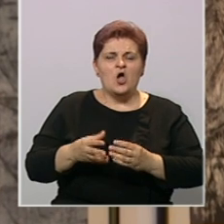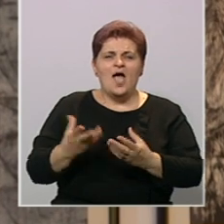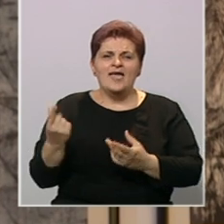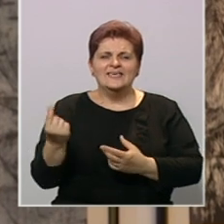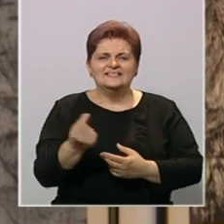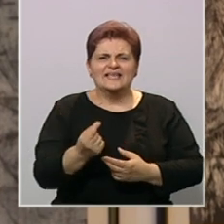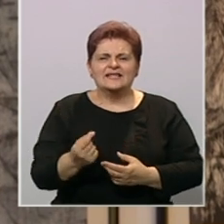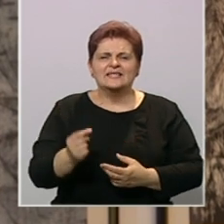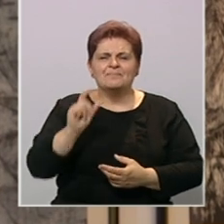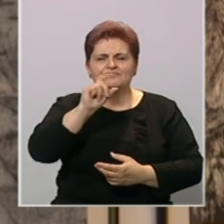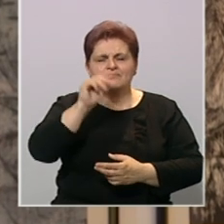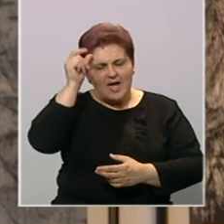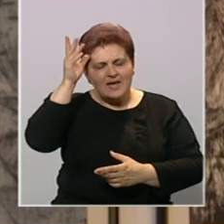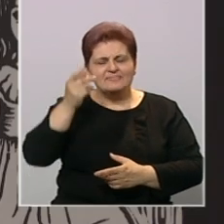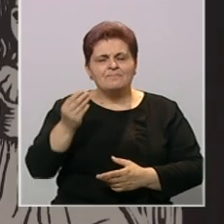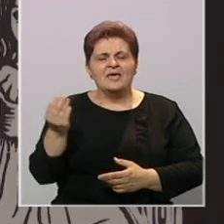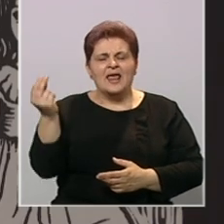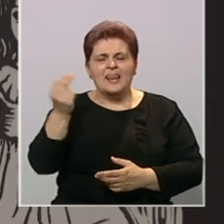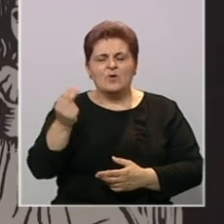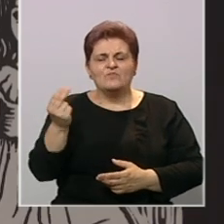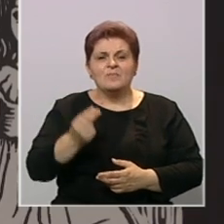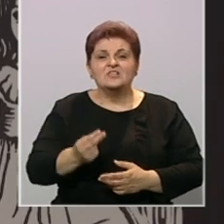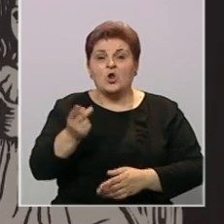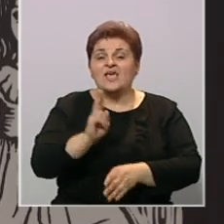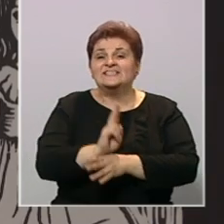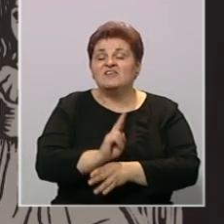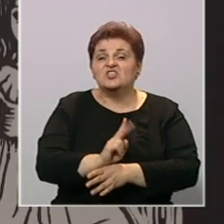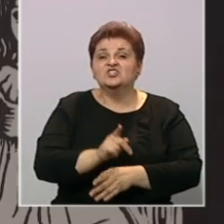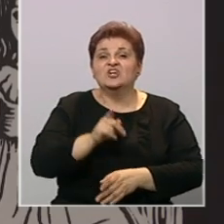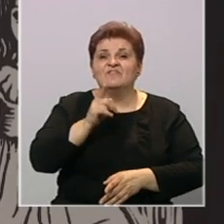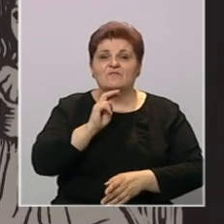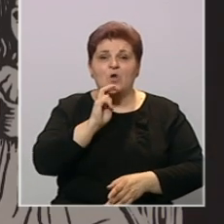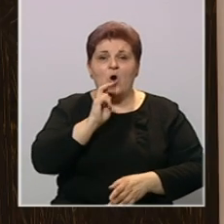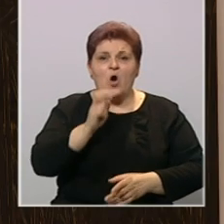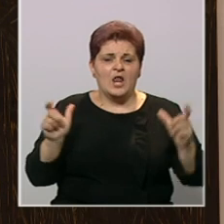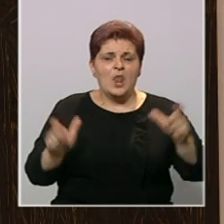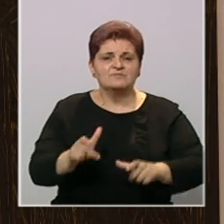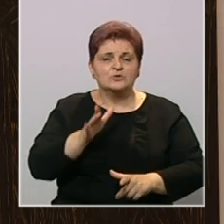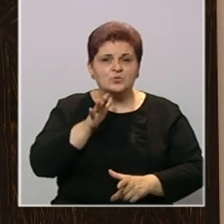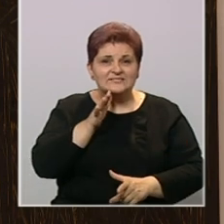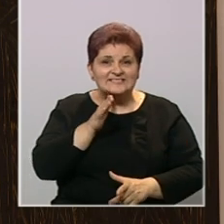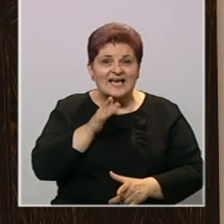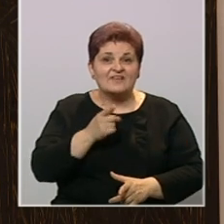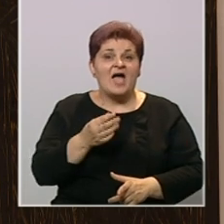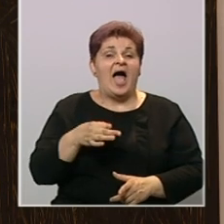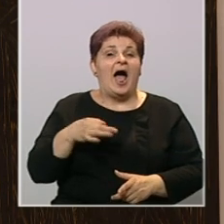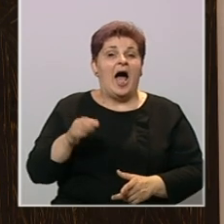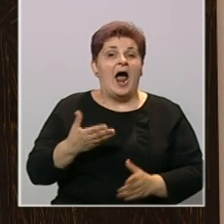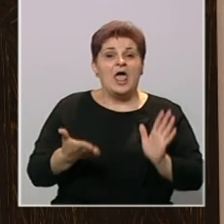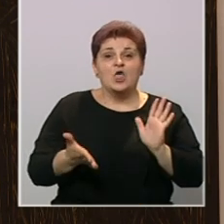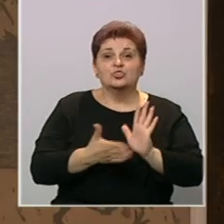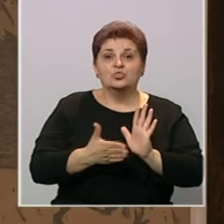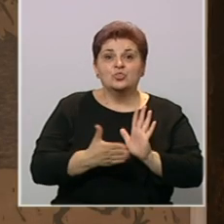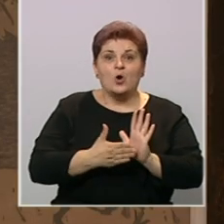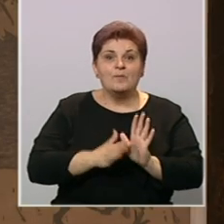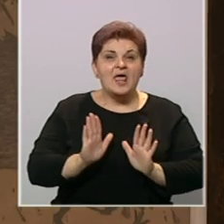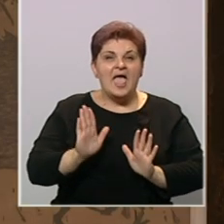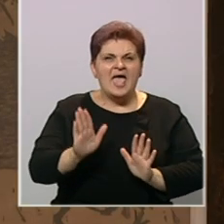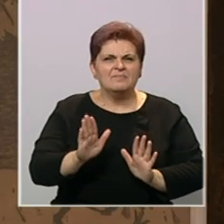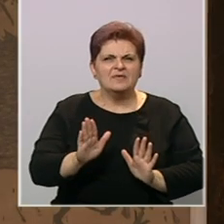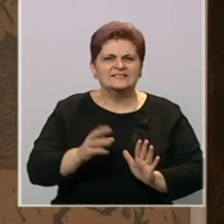Akademije likovnih umjetnosti u Sarajevu. Ona je svjedočanstvo njihovih reakcija na opsadu Sarajeva, ali ujedno i dokumentovani trenutak